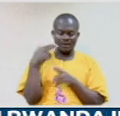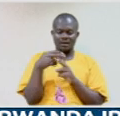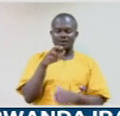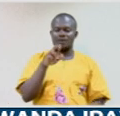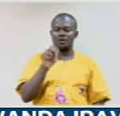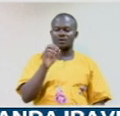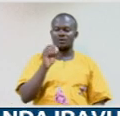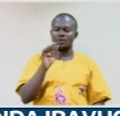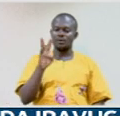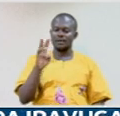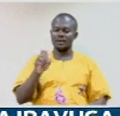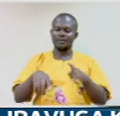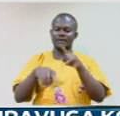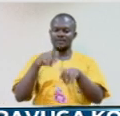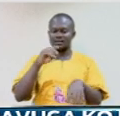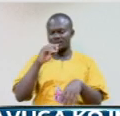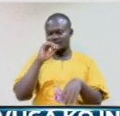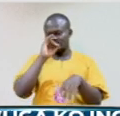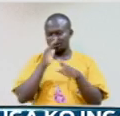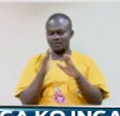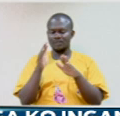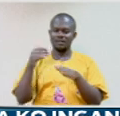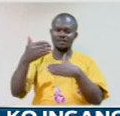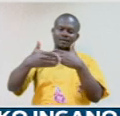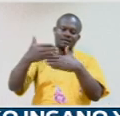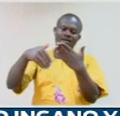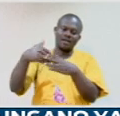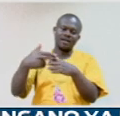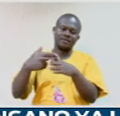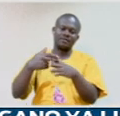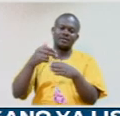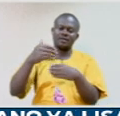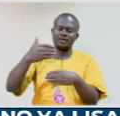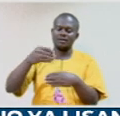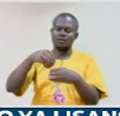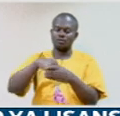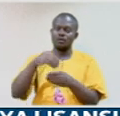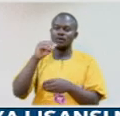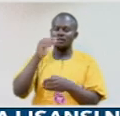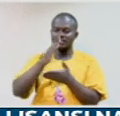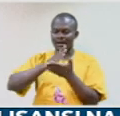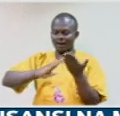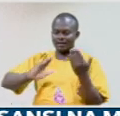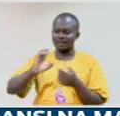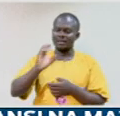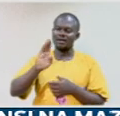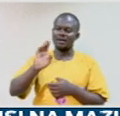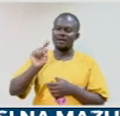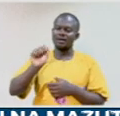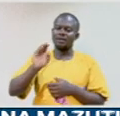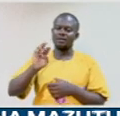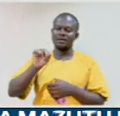Rutobwe, bahiciye Abatutsi kuri bariyeri bari bashyize ahantu bita mu cya kabiri, bahategeraga Abatutsi bashaka guhunga